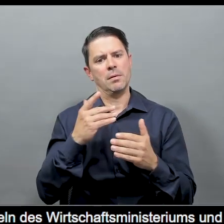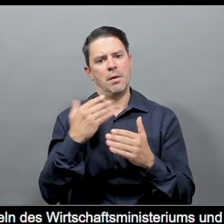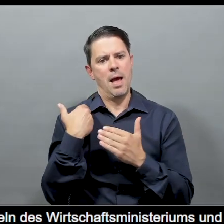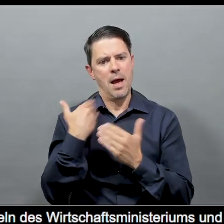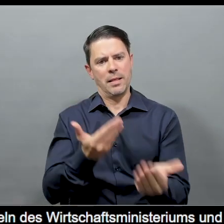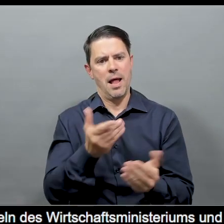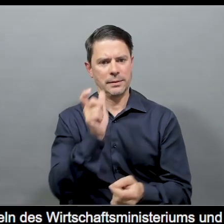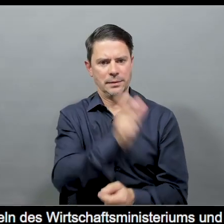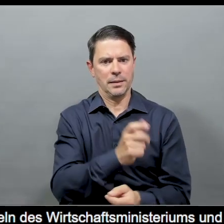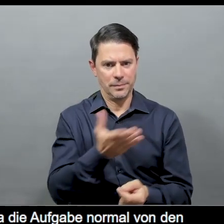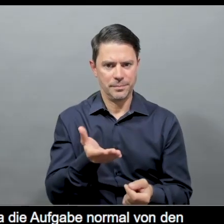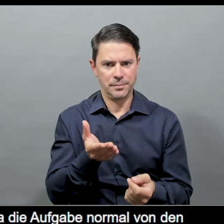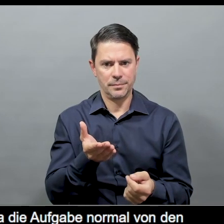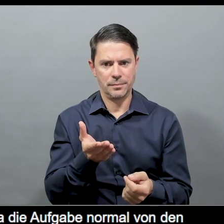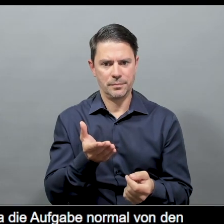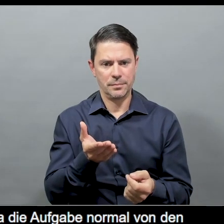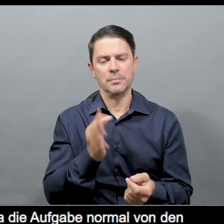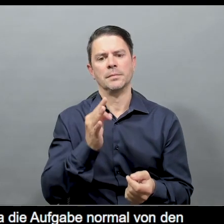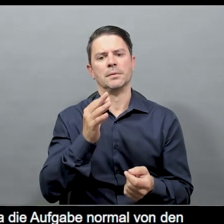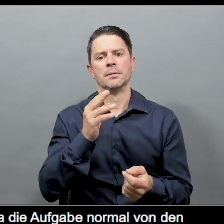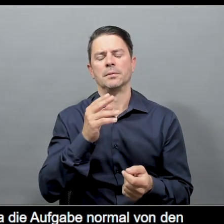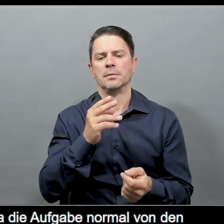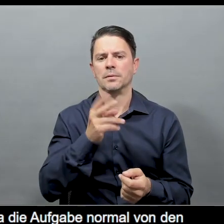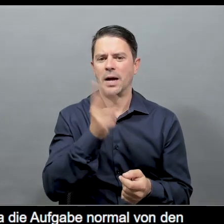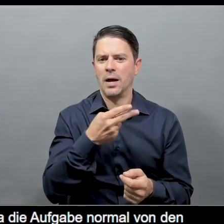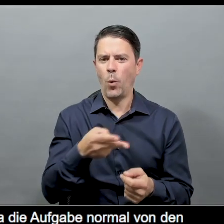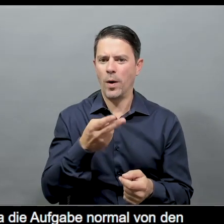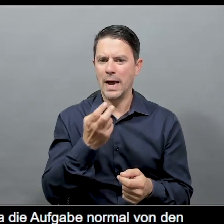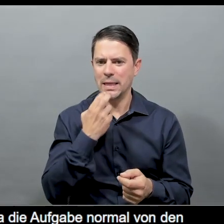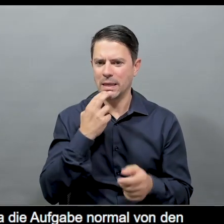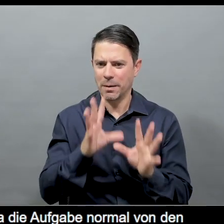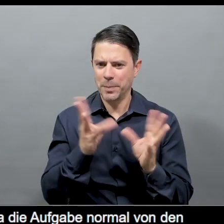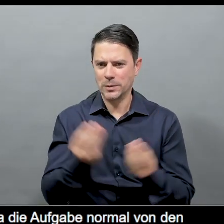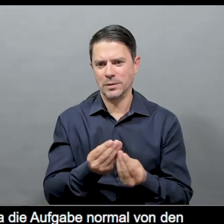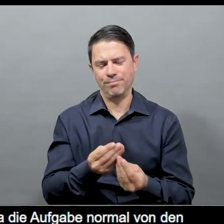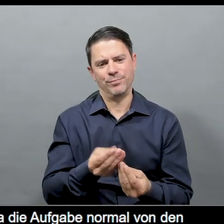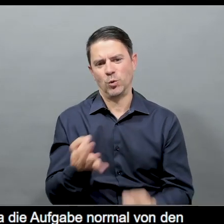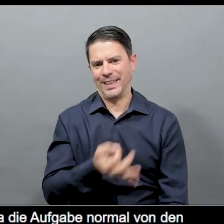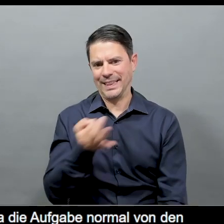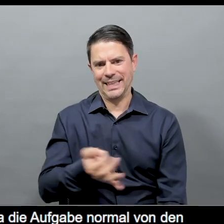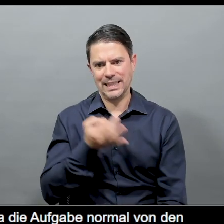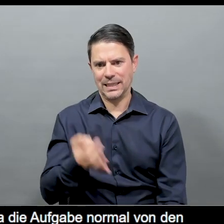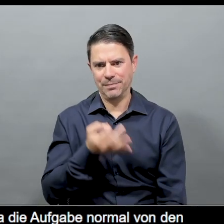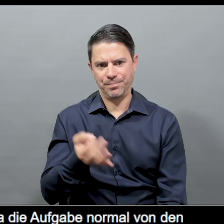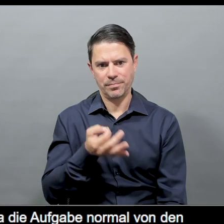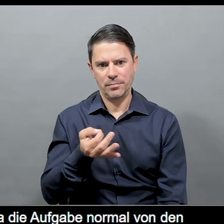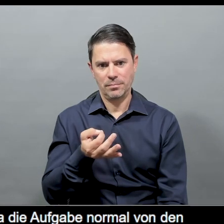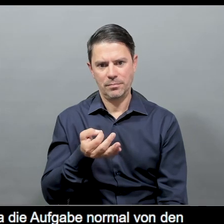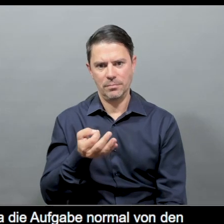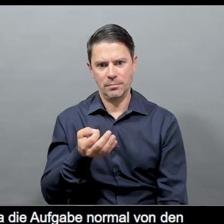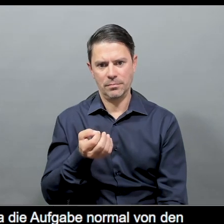Aufgrund bürokratischer Überlegungen offensichtlich, die im Bund bestehen, wird es nicht direkt und rasch ausgezahlt,